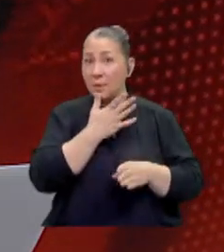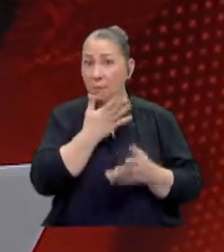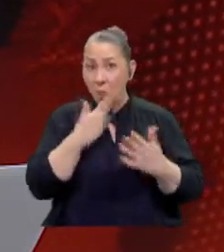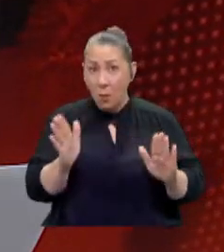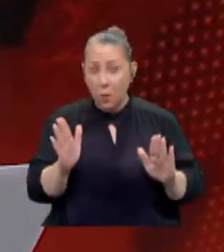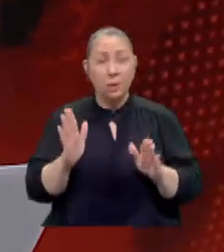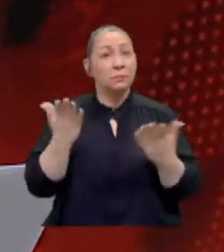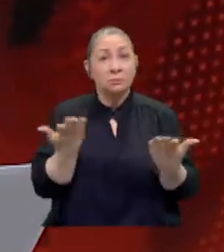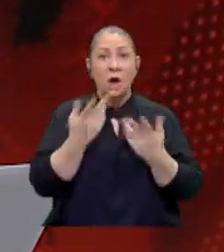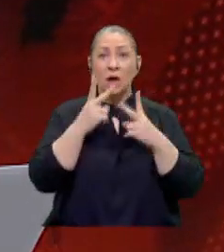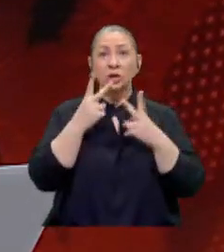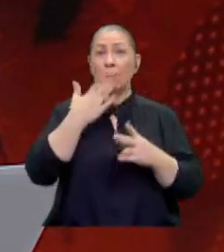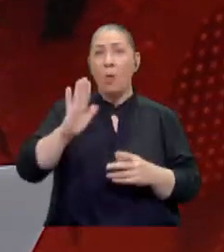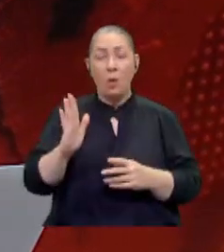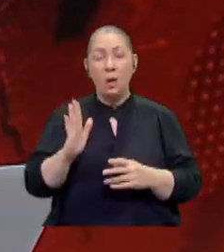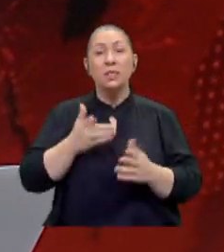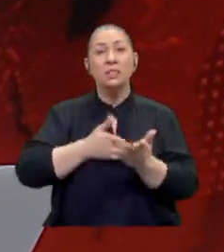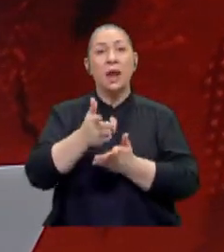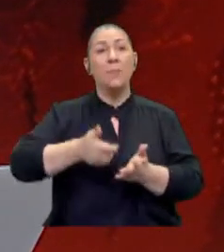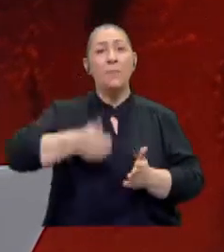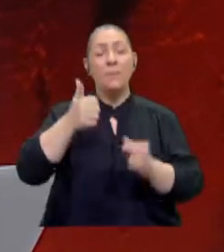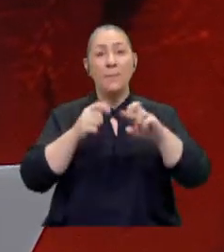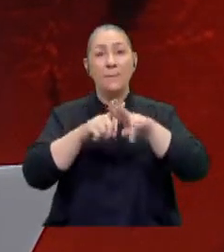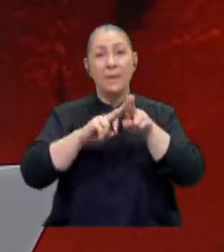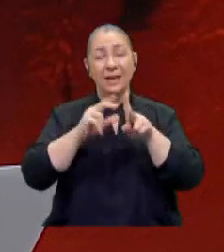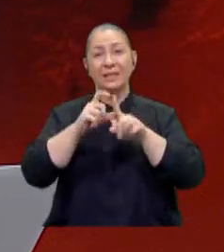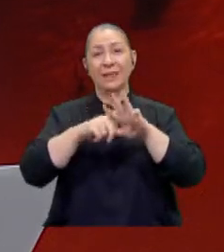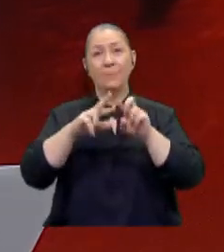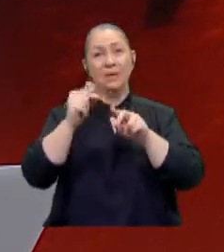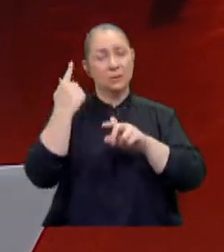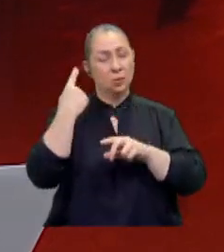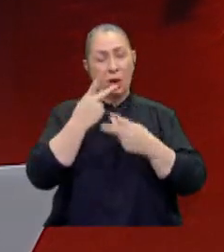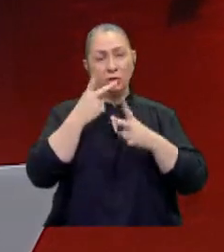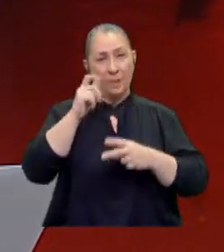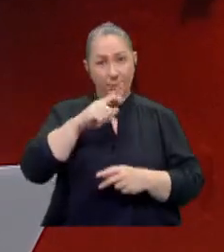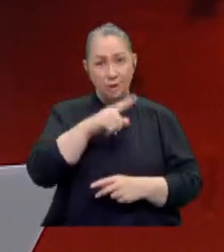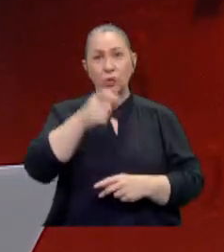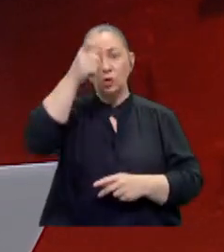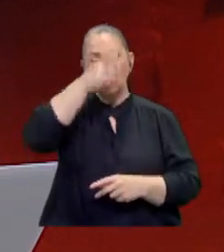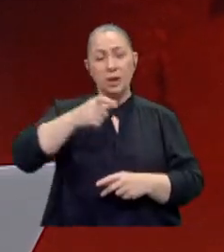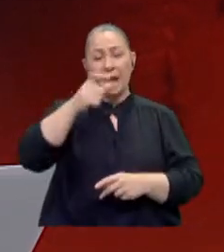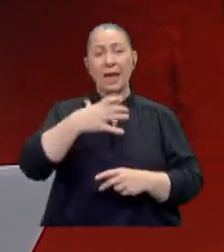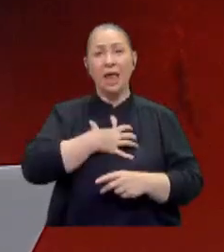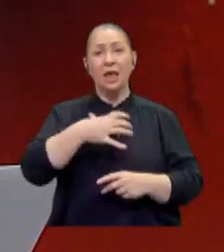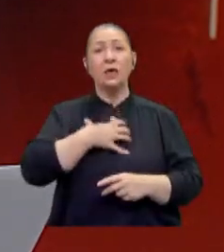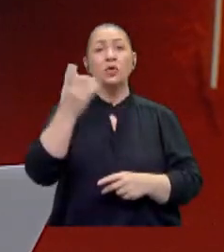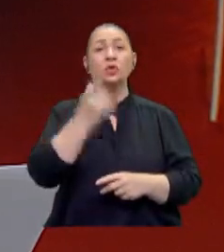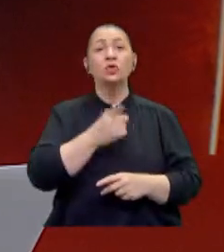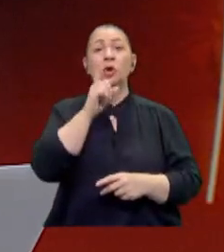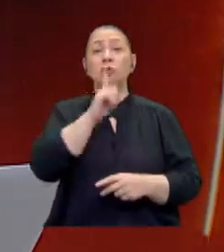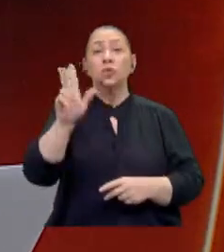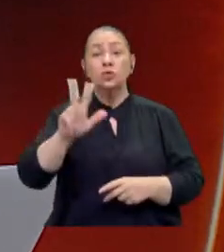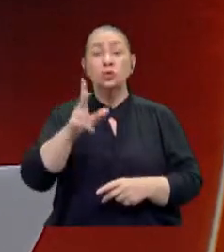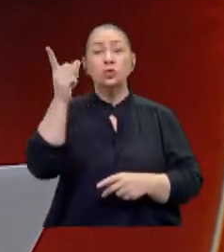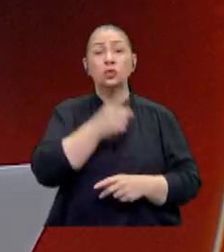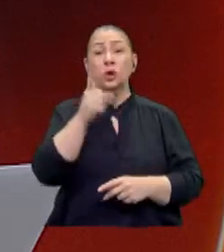yok çünkü açıklayan yok. Tarım Bakanı Pakdemirli dün açıklama yaptı. Türkiye kendi kendine %130,